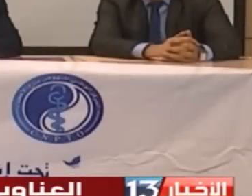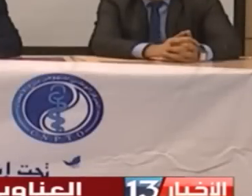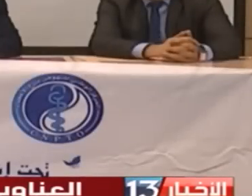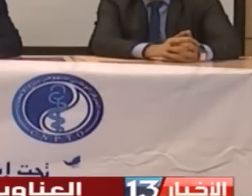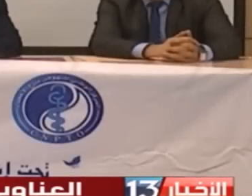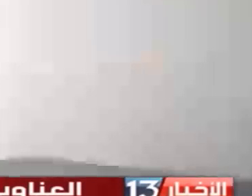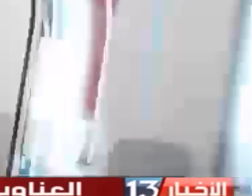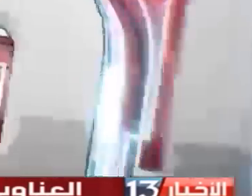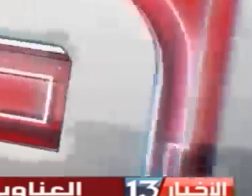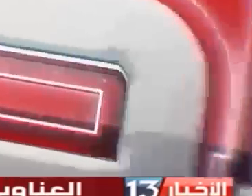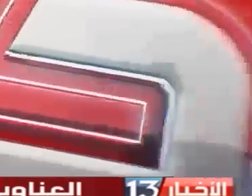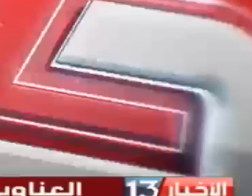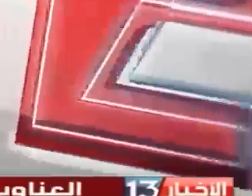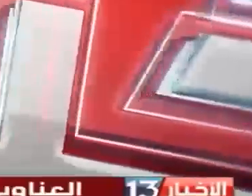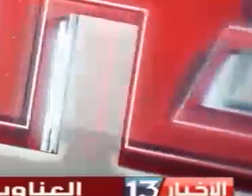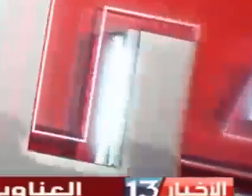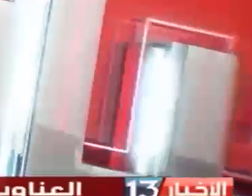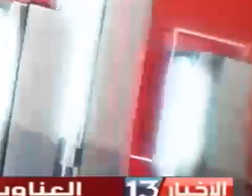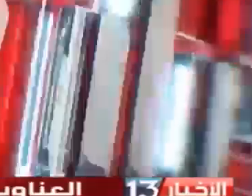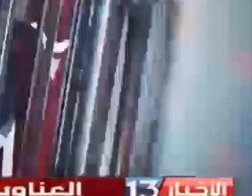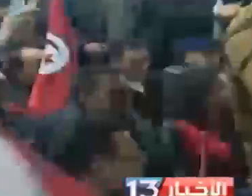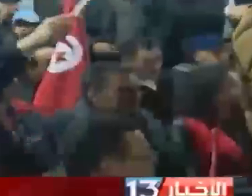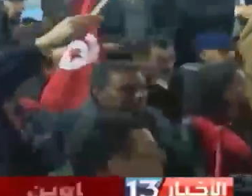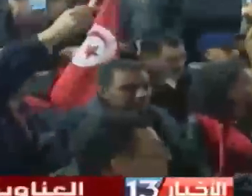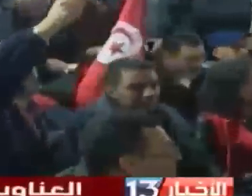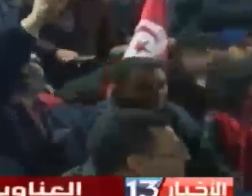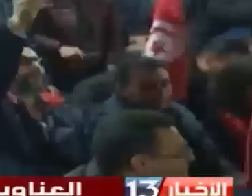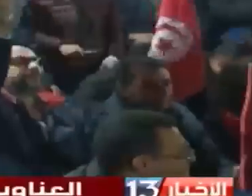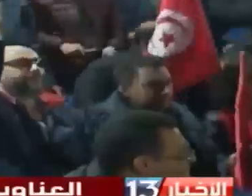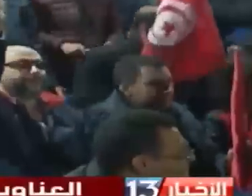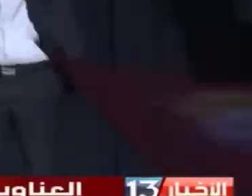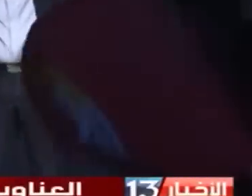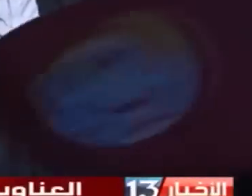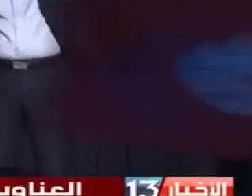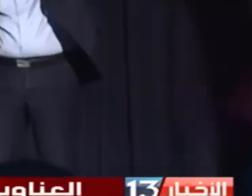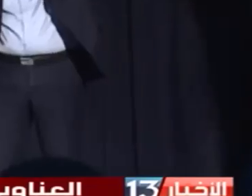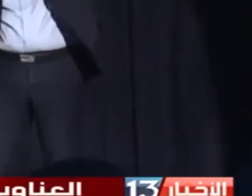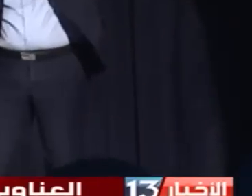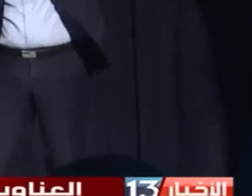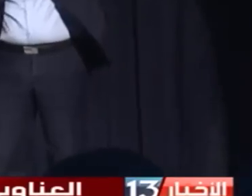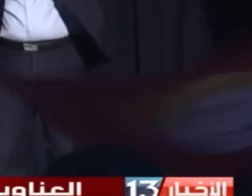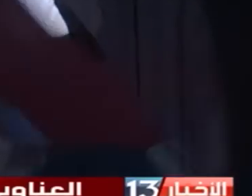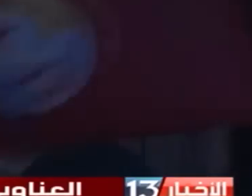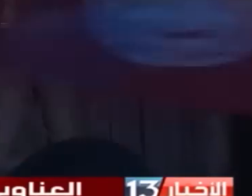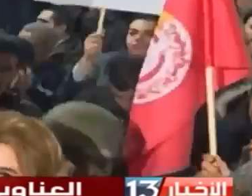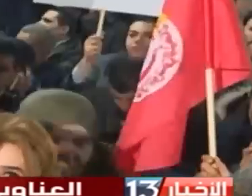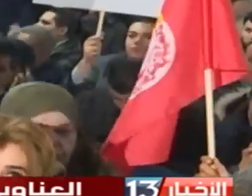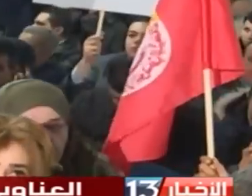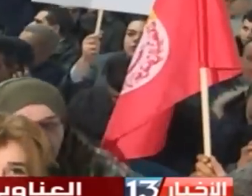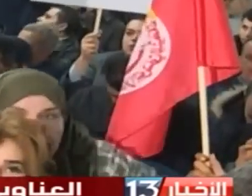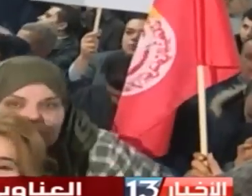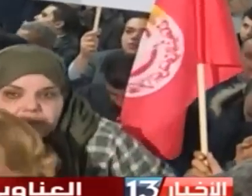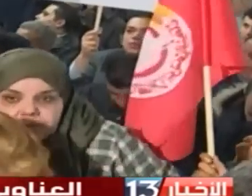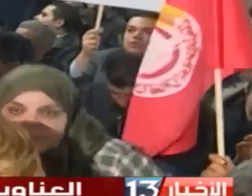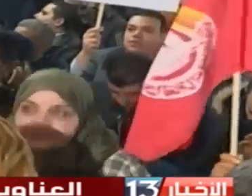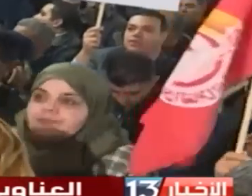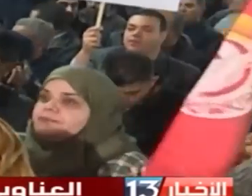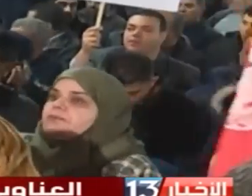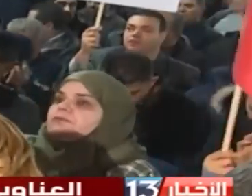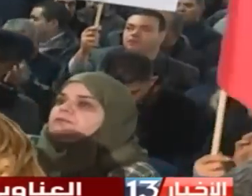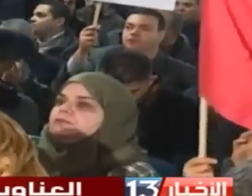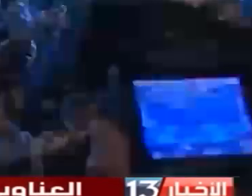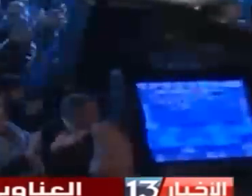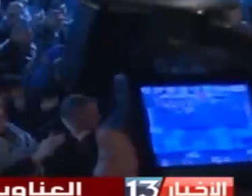بالأعضاء رهان كبير تعمل على ترسيخه الجهات المعنية. اتحاد الشغل يجدد تمسكه بإضراب 17 من جانفي،